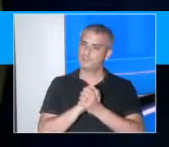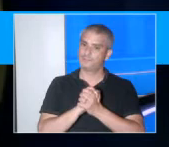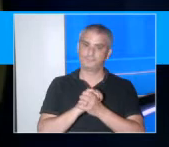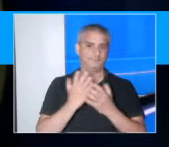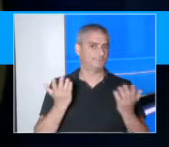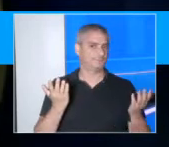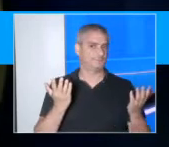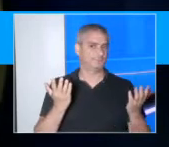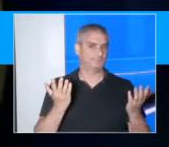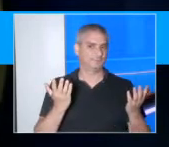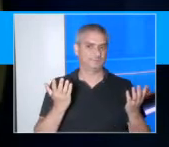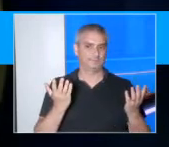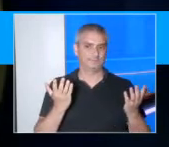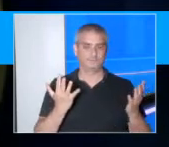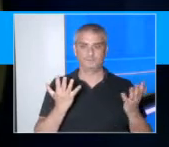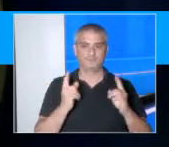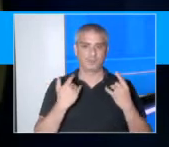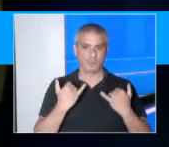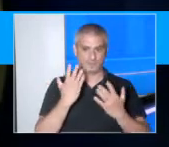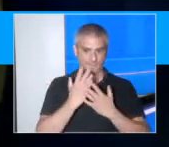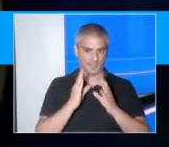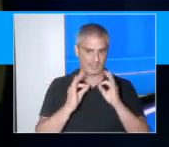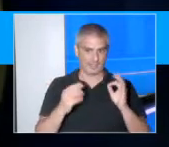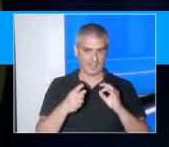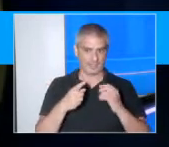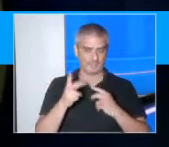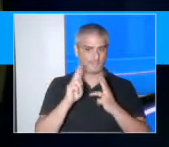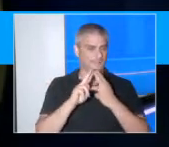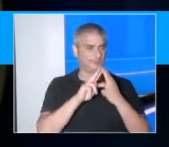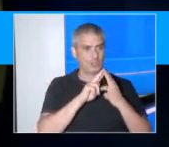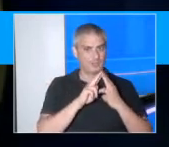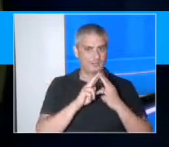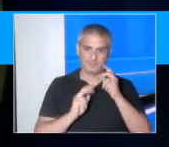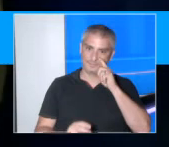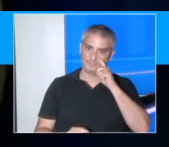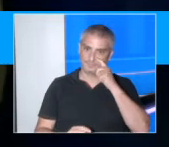טוב, אז מה קורה היום? אתם כבר התחלתם את סבב הפגישות?